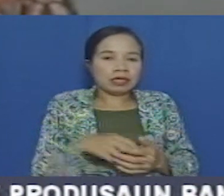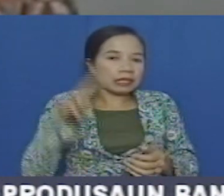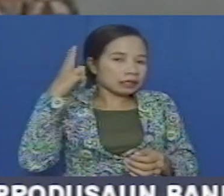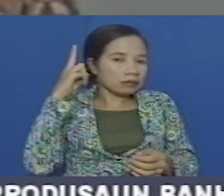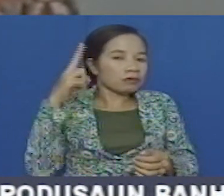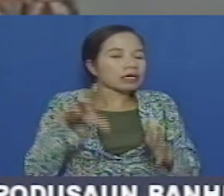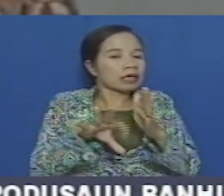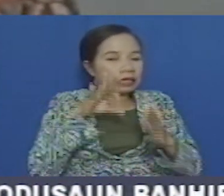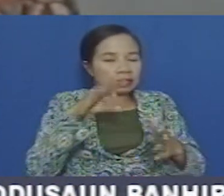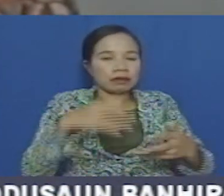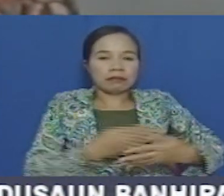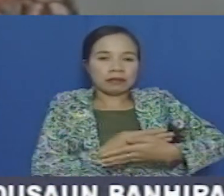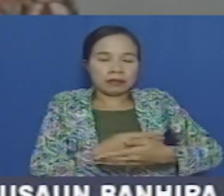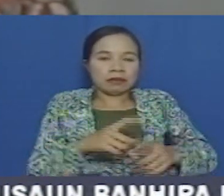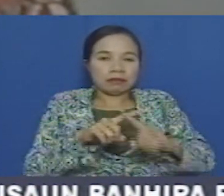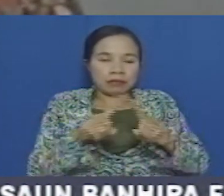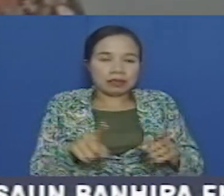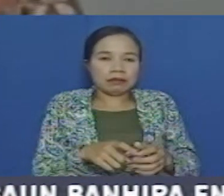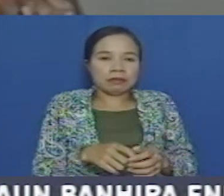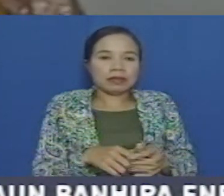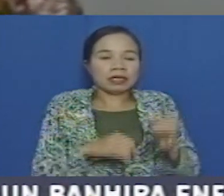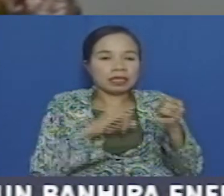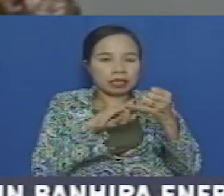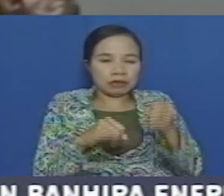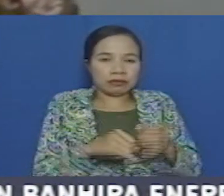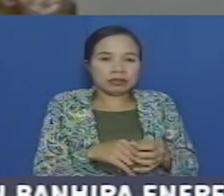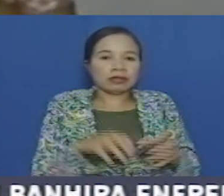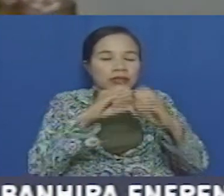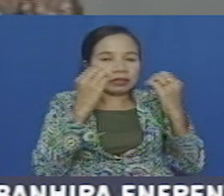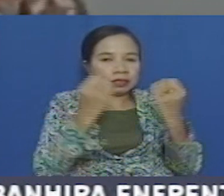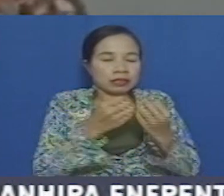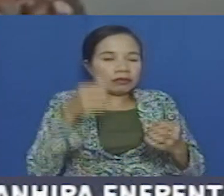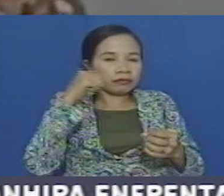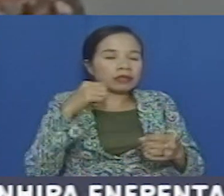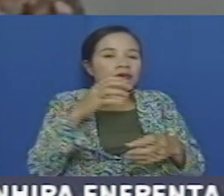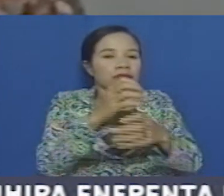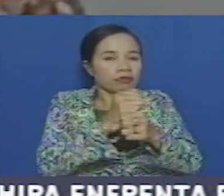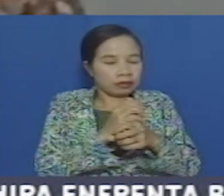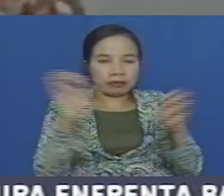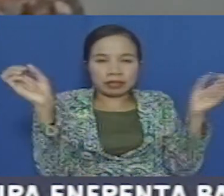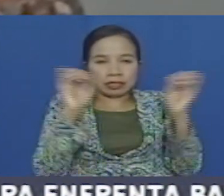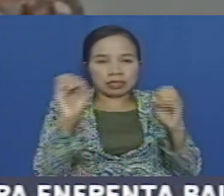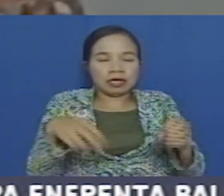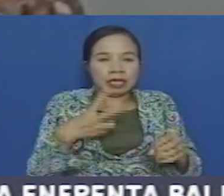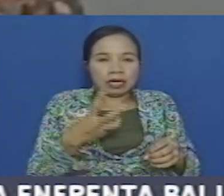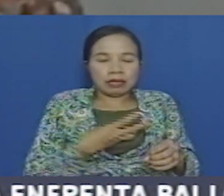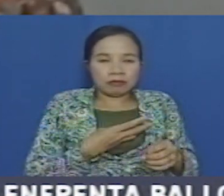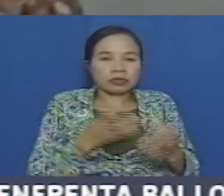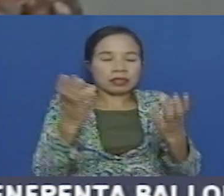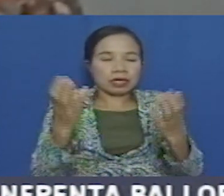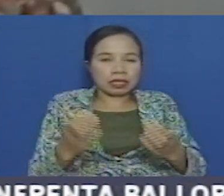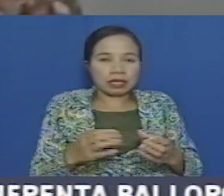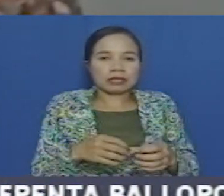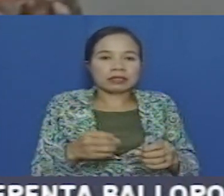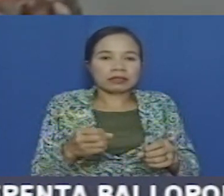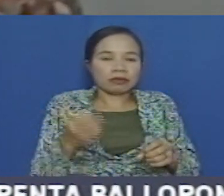ne mai be to ikus diang Rede Feito foti filafali laiha ami mo sakara ka proveta bibang idane atau tete